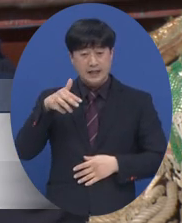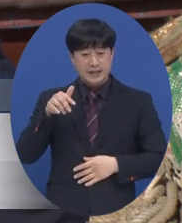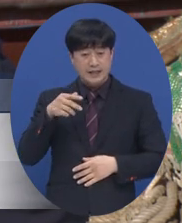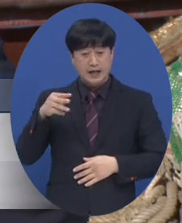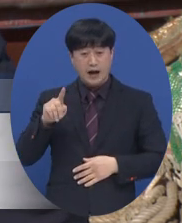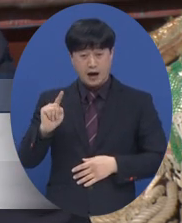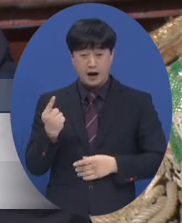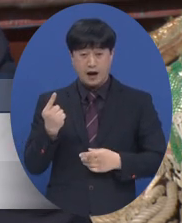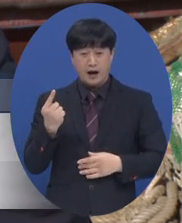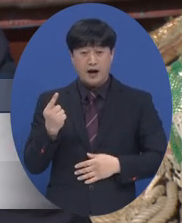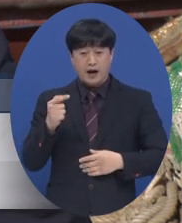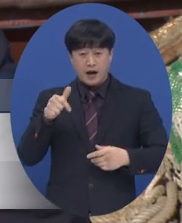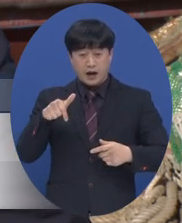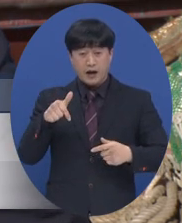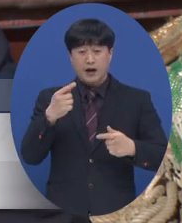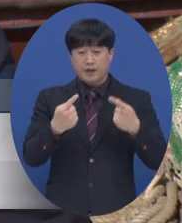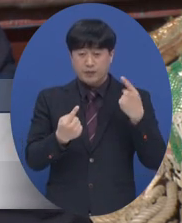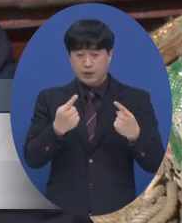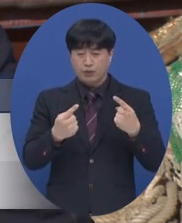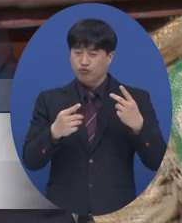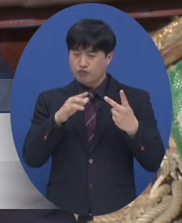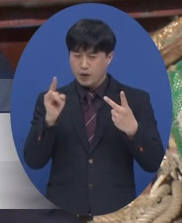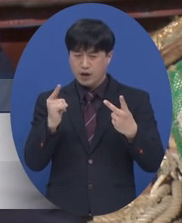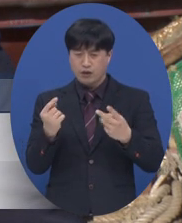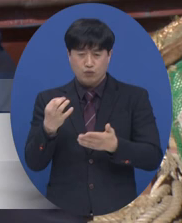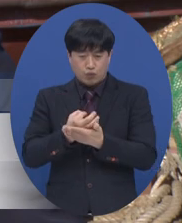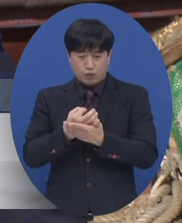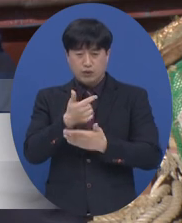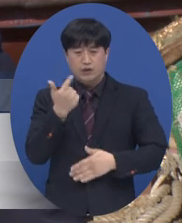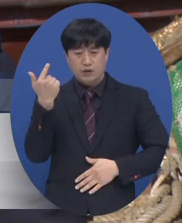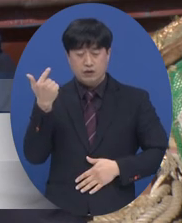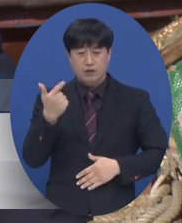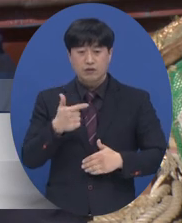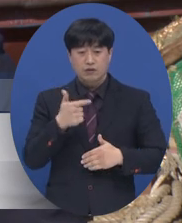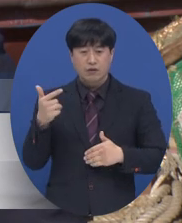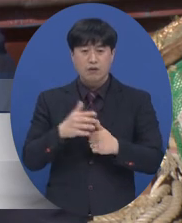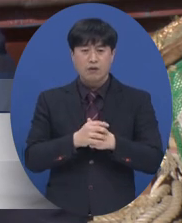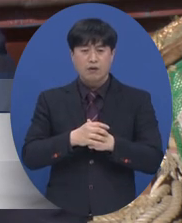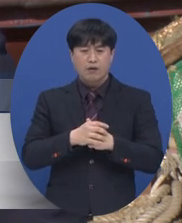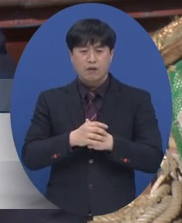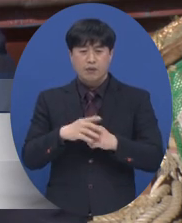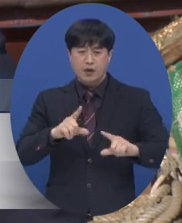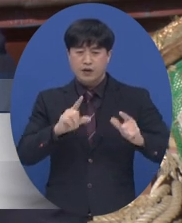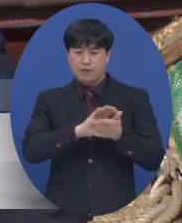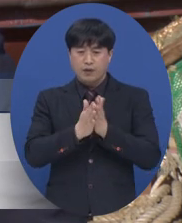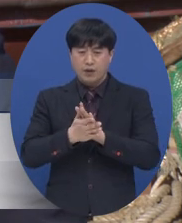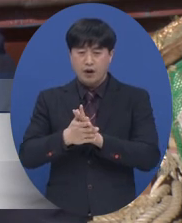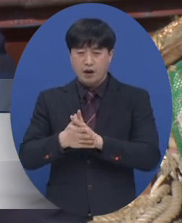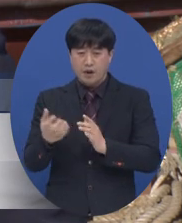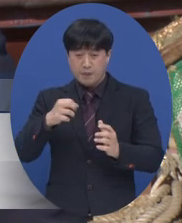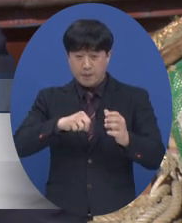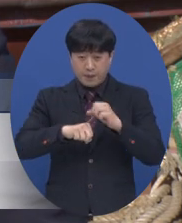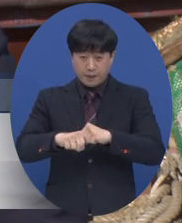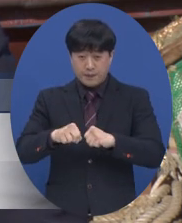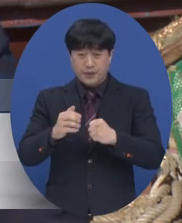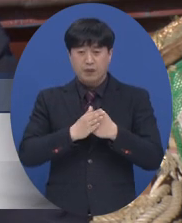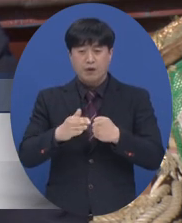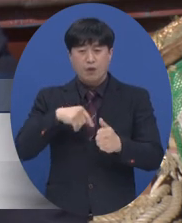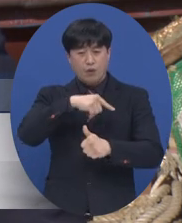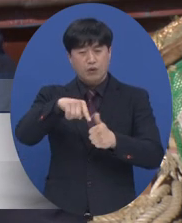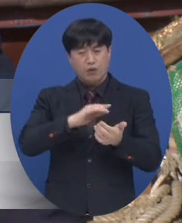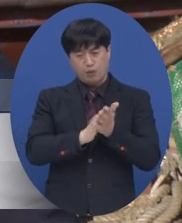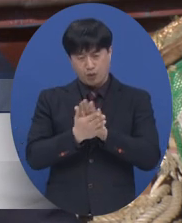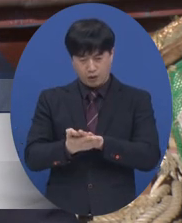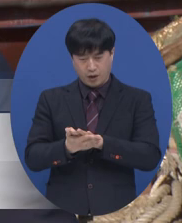약 2배 높은 소득을 올릴 수 있고요. 기후 변화나 매립동으로 인해서